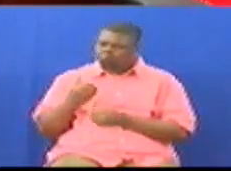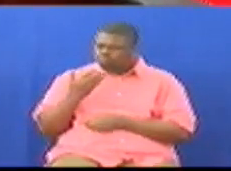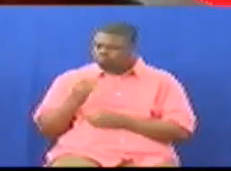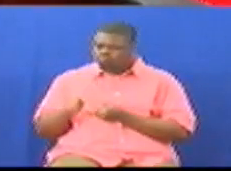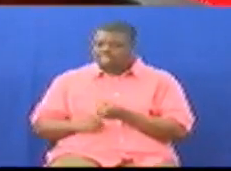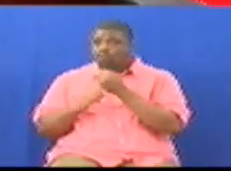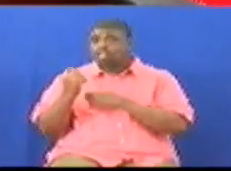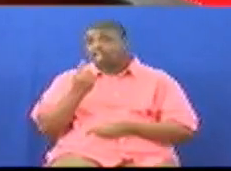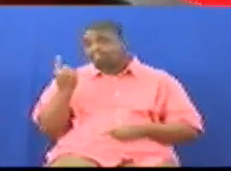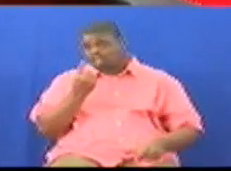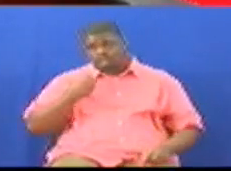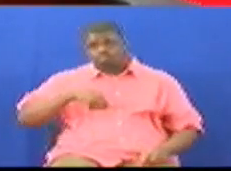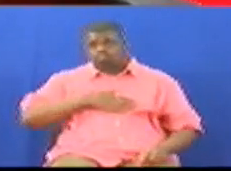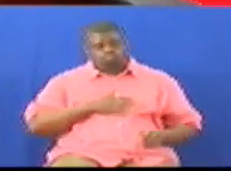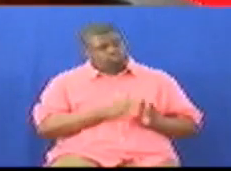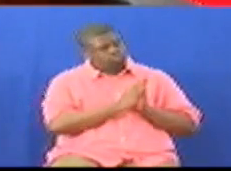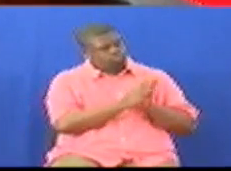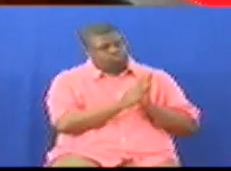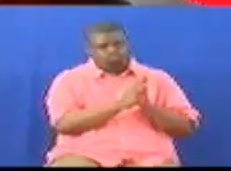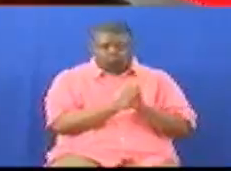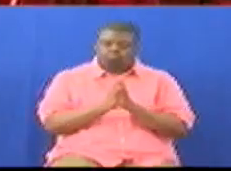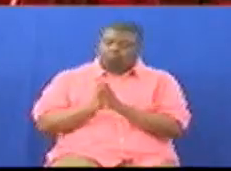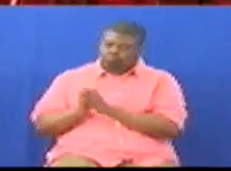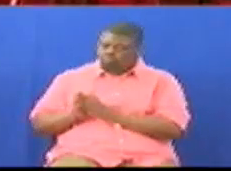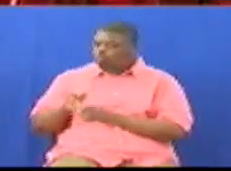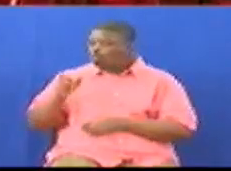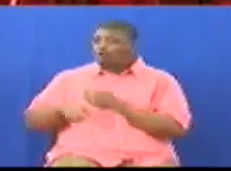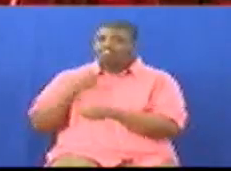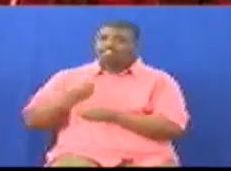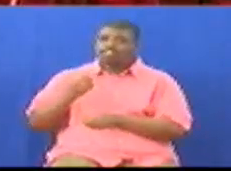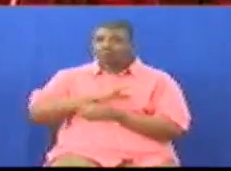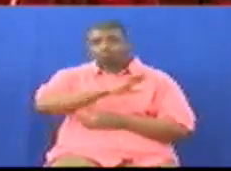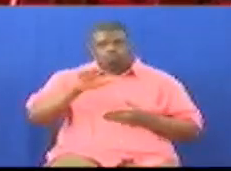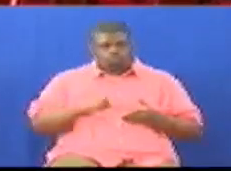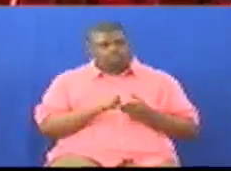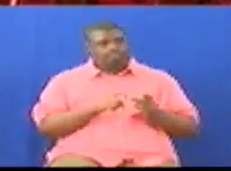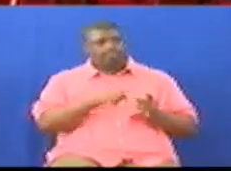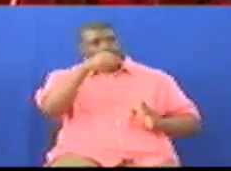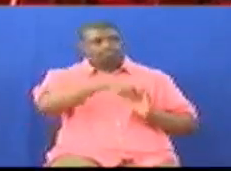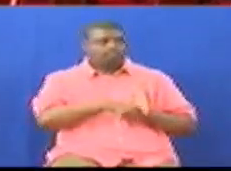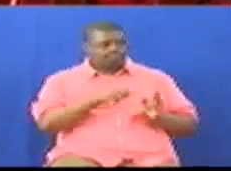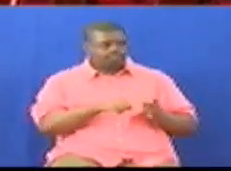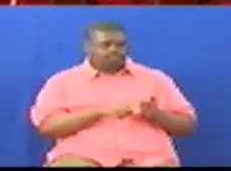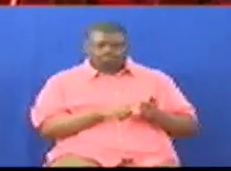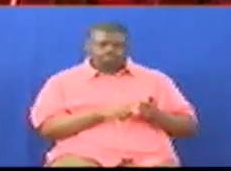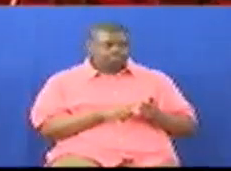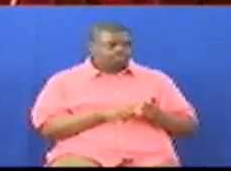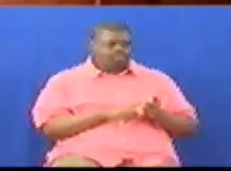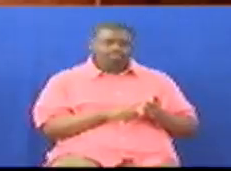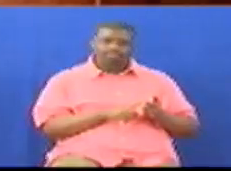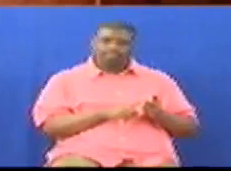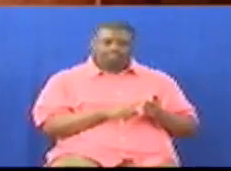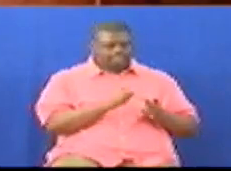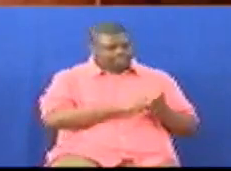ustawi wa taifa letu. Nawashukuru pia watendaji wote wa ofisi ya Rais Tamisemi chini ya uongozi wa Katibu Mkuu Mhandisi Joseph Nyamuhanga akisaidiana na Naibu